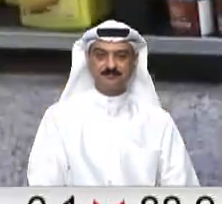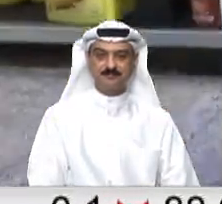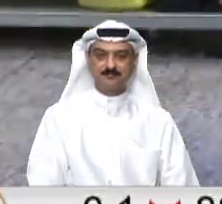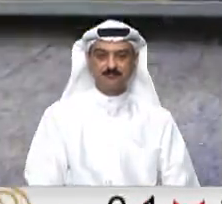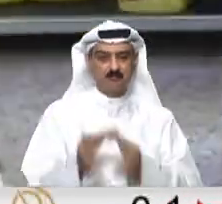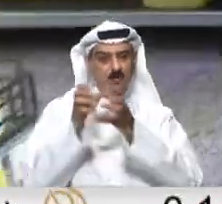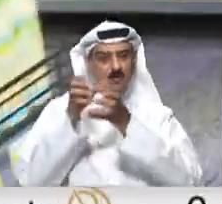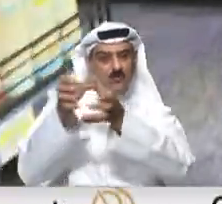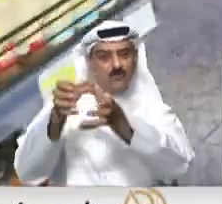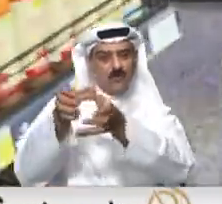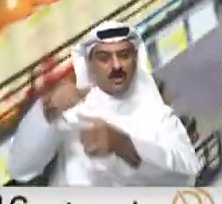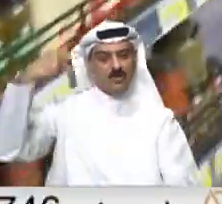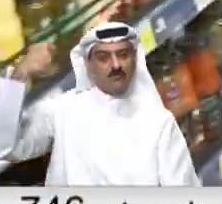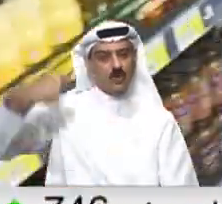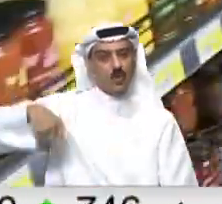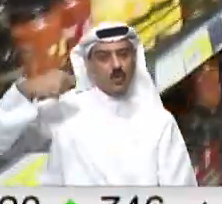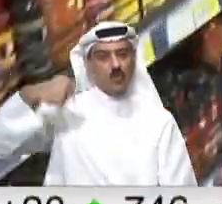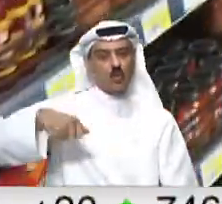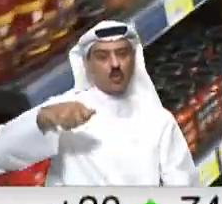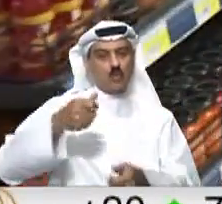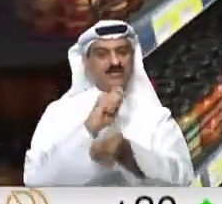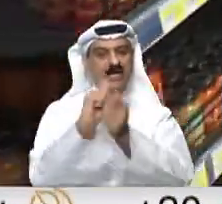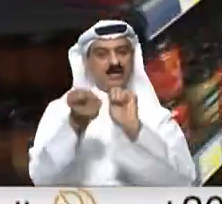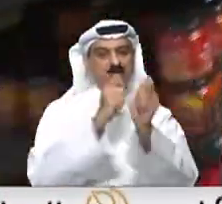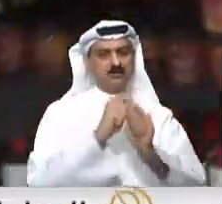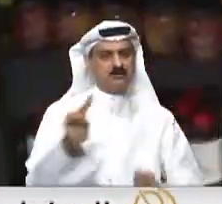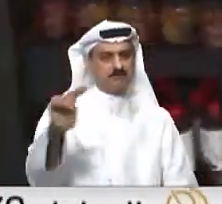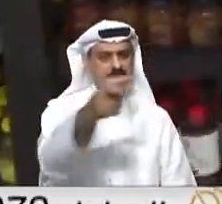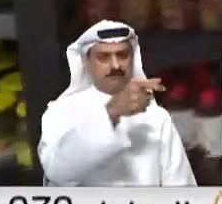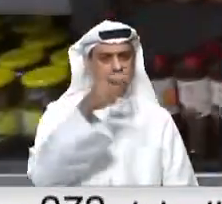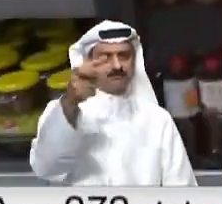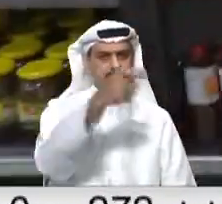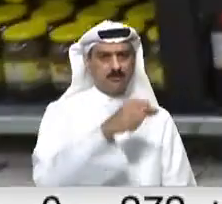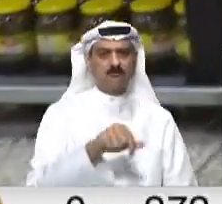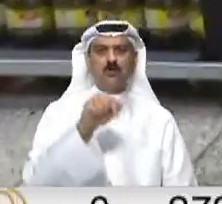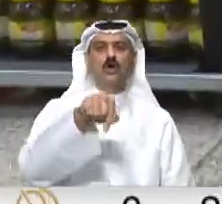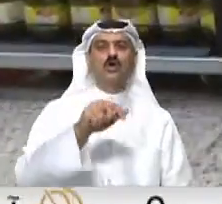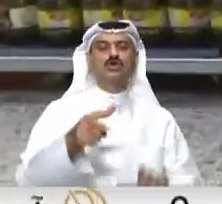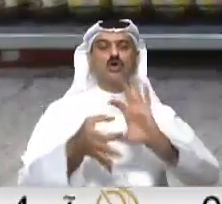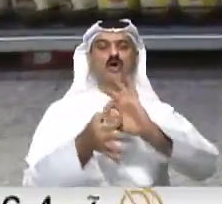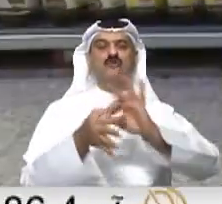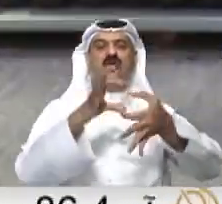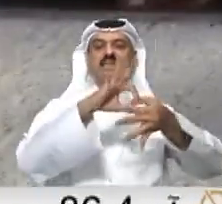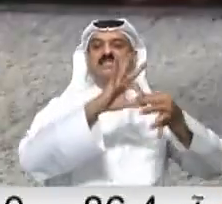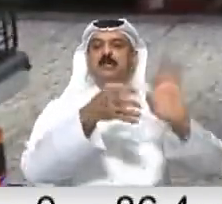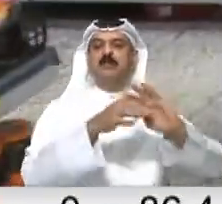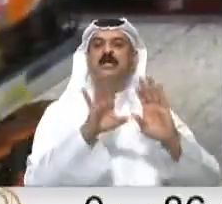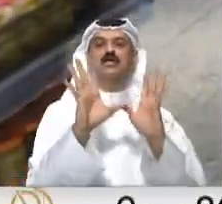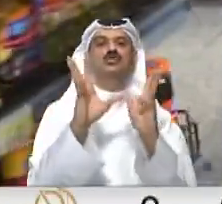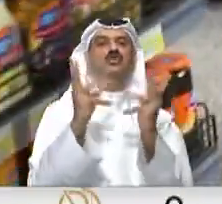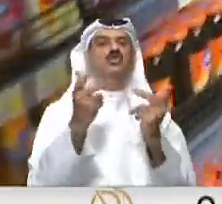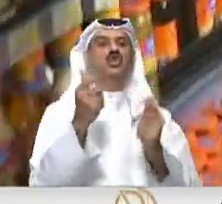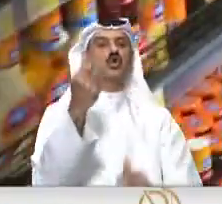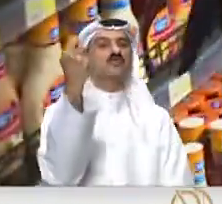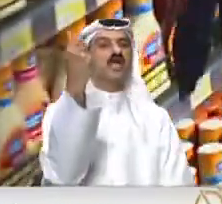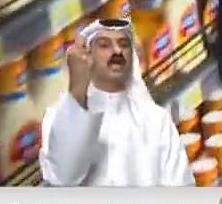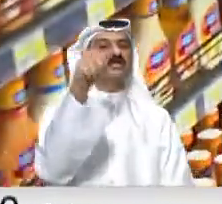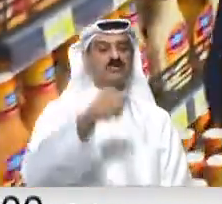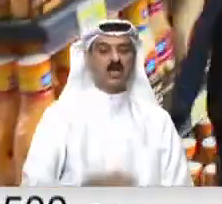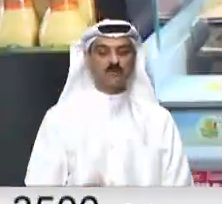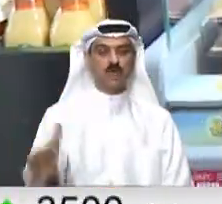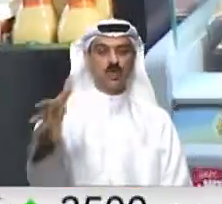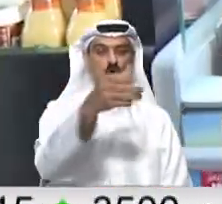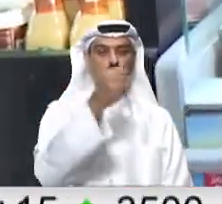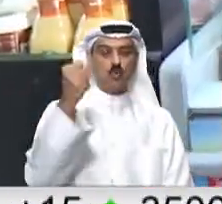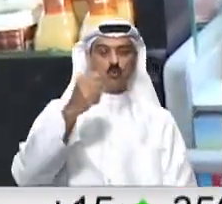فريق الجهاز الفني للجنة الاستشارية للإشراف على السلع وتحديد أسعارها قام بجولة تفتيشية على الجمعيات التعاونية في محافظة